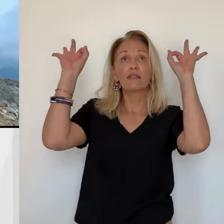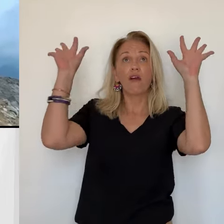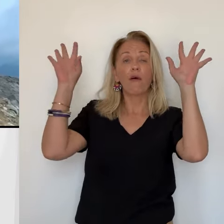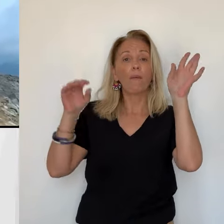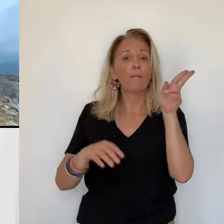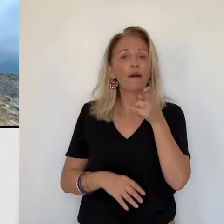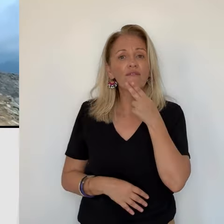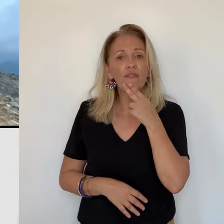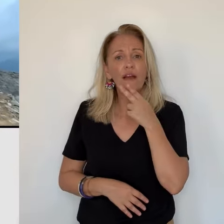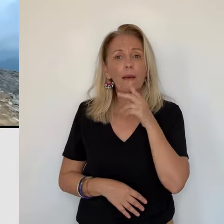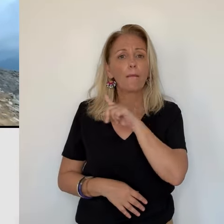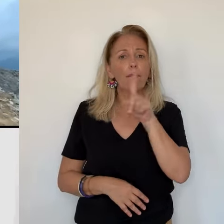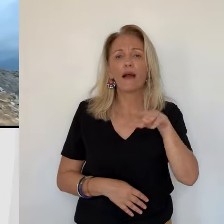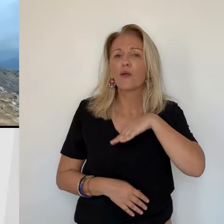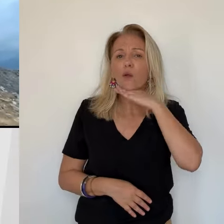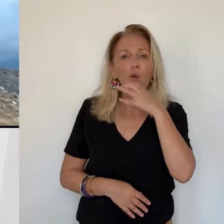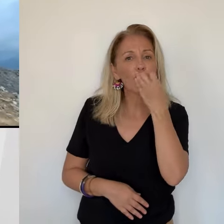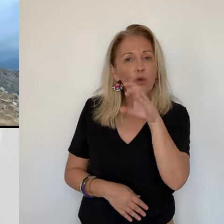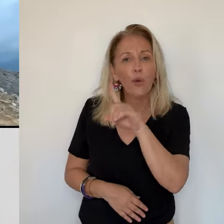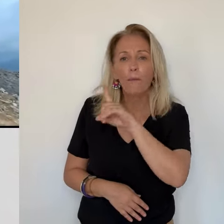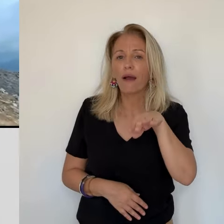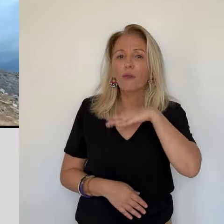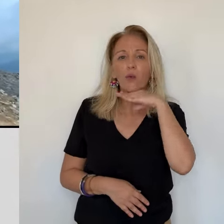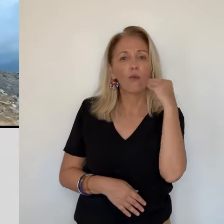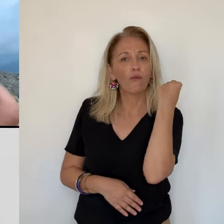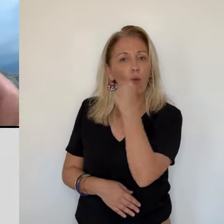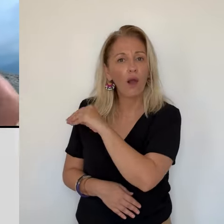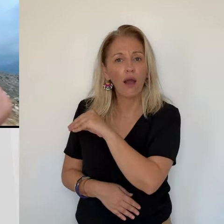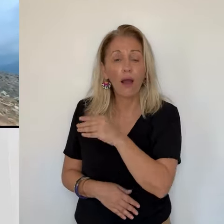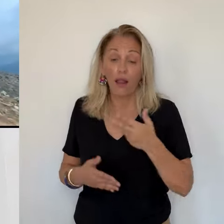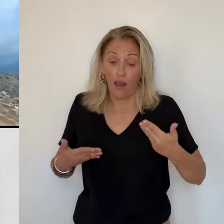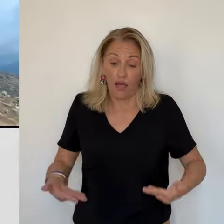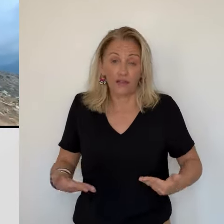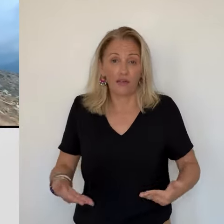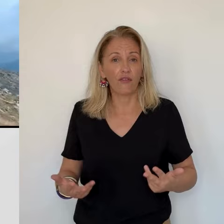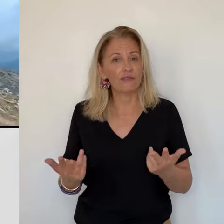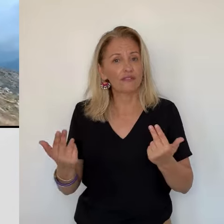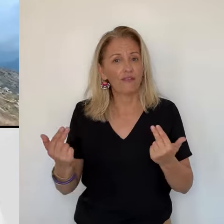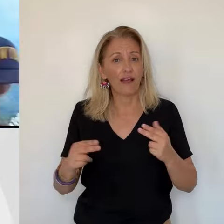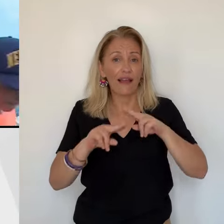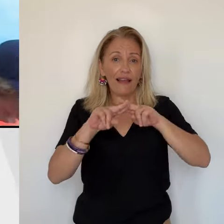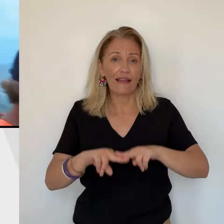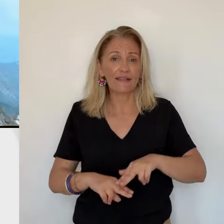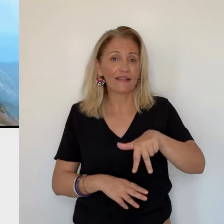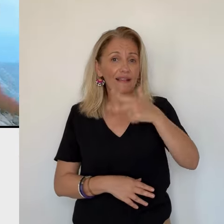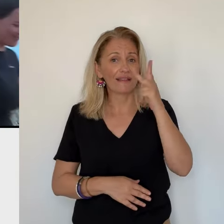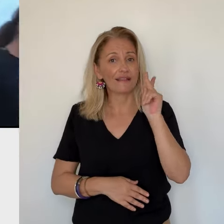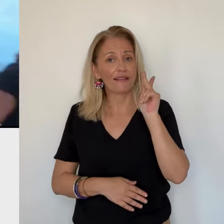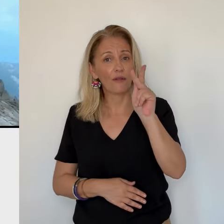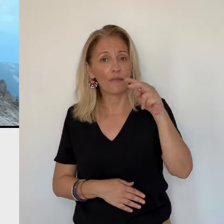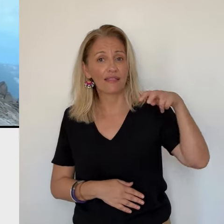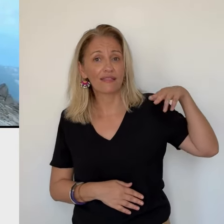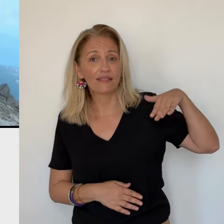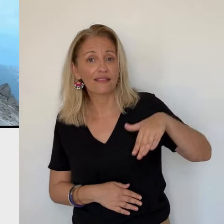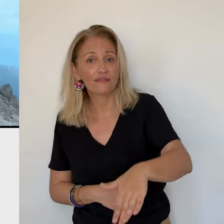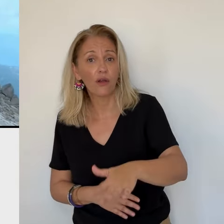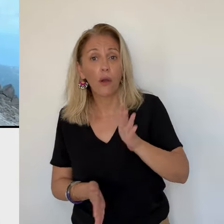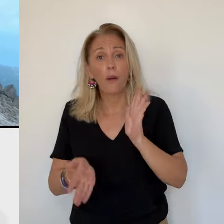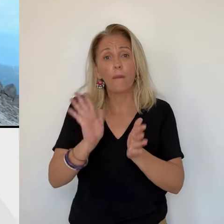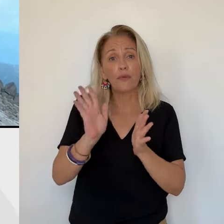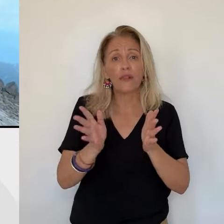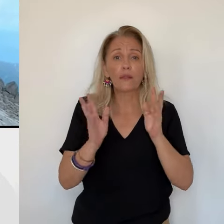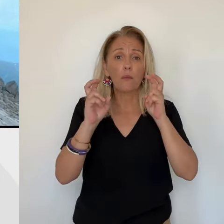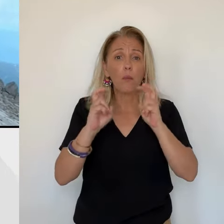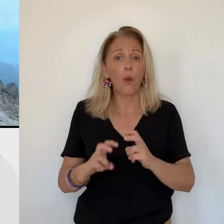super, conditions météo parfaites, pas trop chaud, pas trop froid. Nous, on a un peu pour l'instant, ça va et on va voir. Maintenant, il y a 13 km